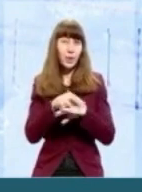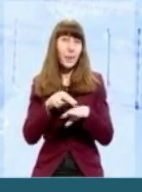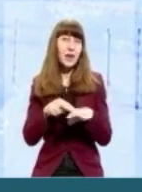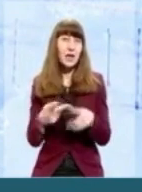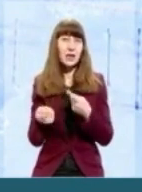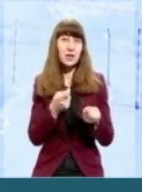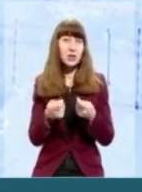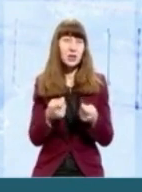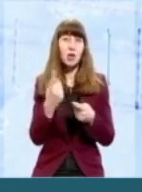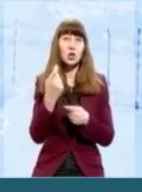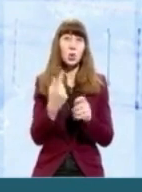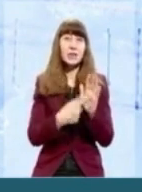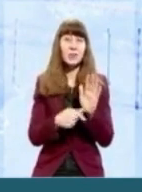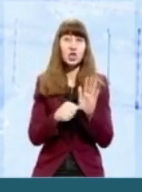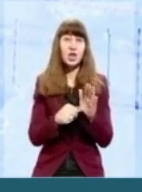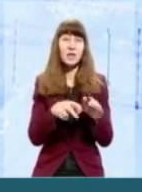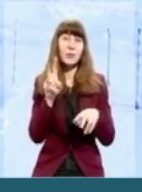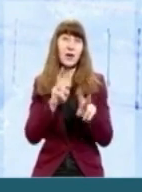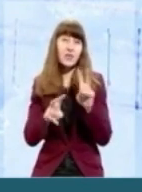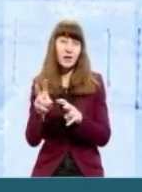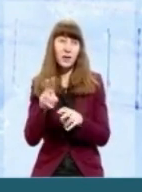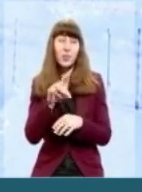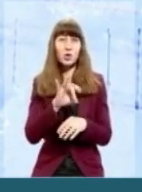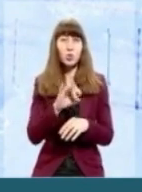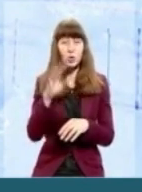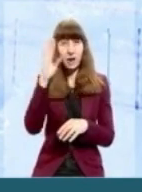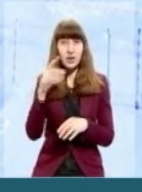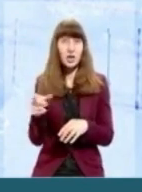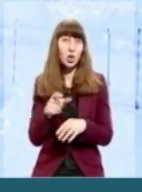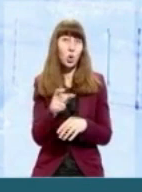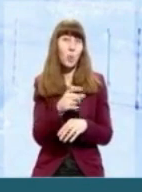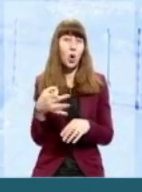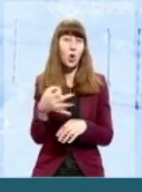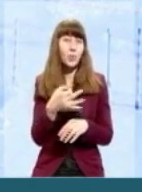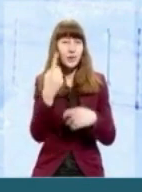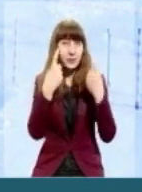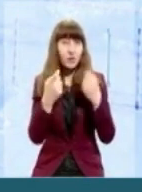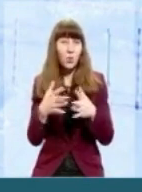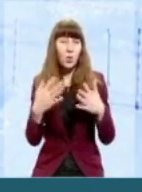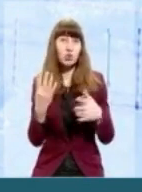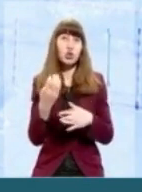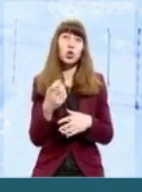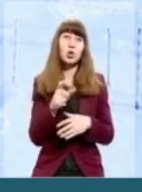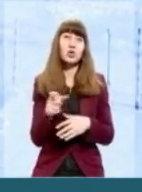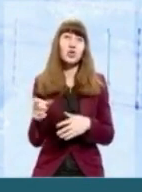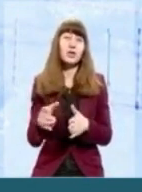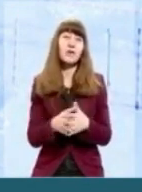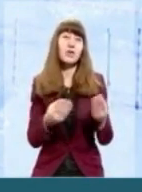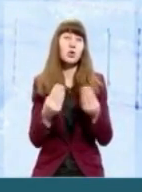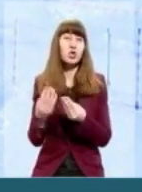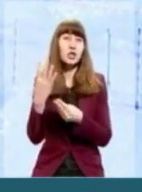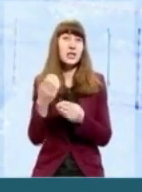полиции организовали 176 рейдов и патрулирований на водоемах области. Проинструктировали более 400 человек.